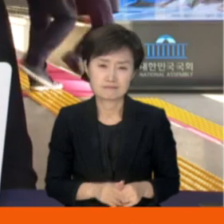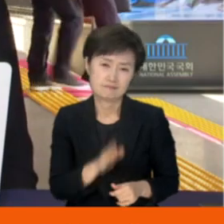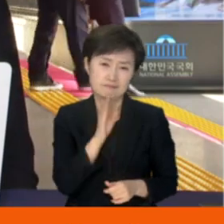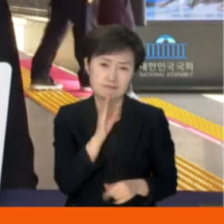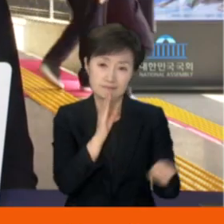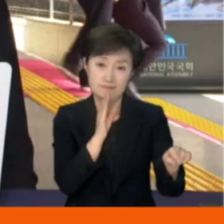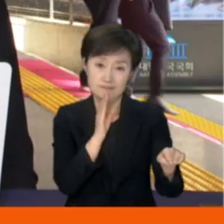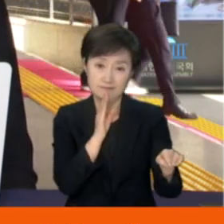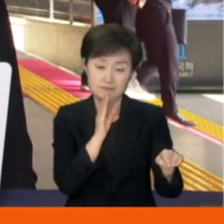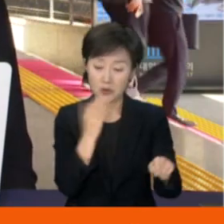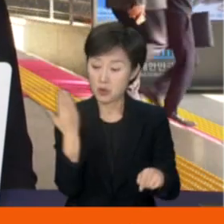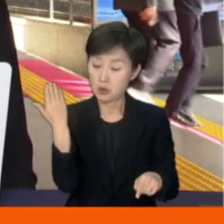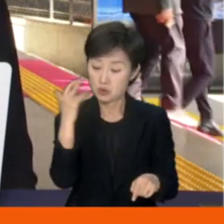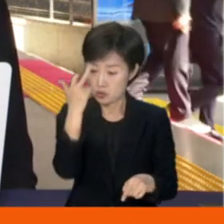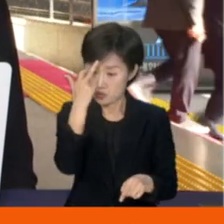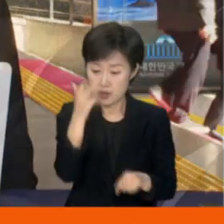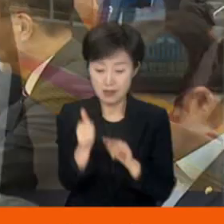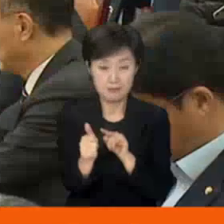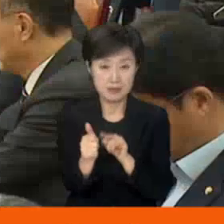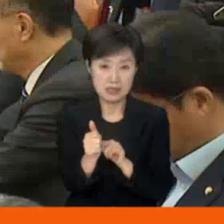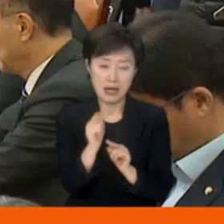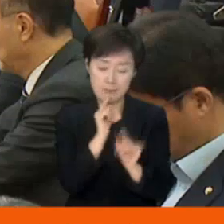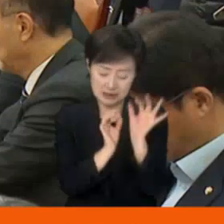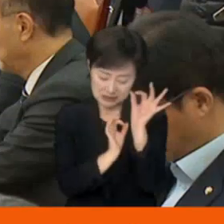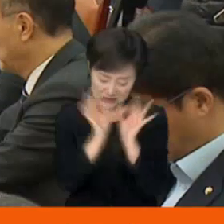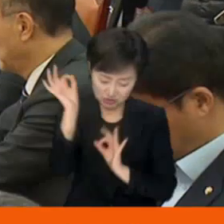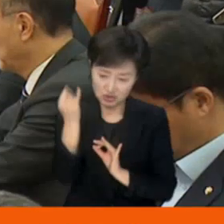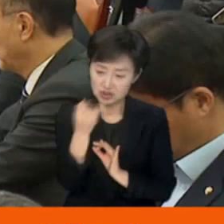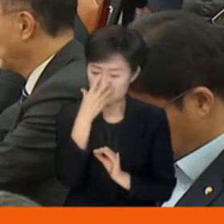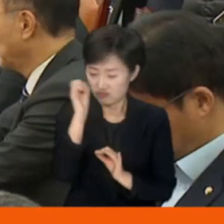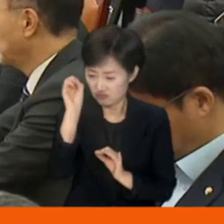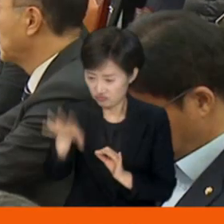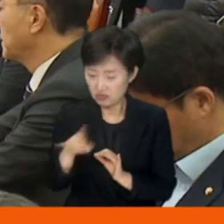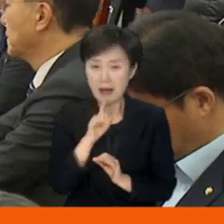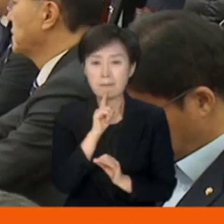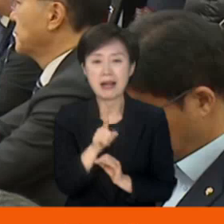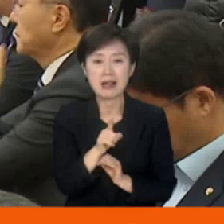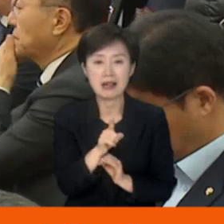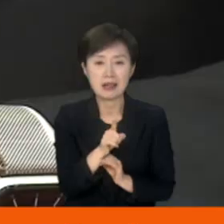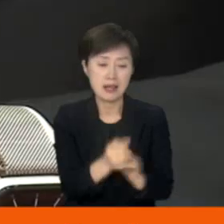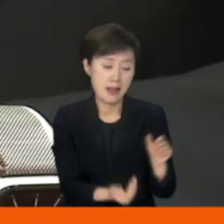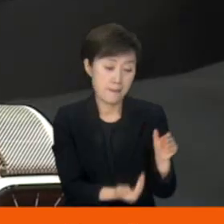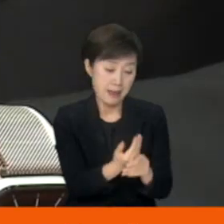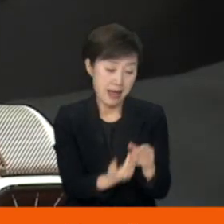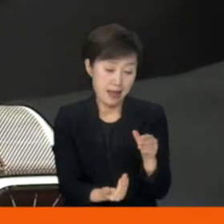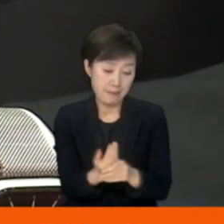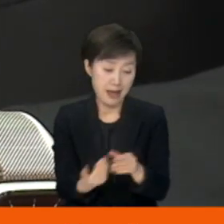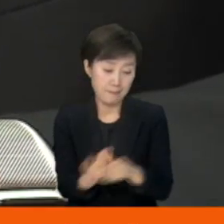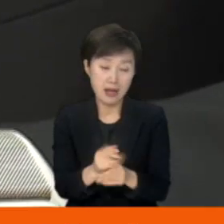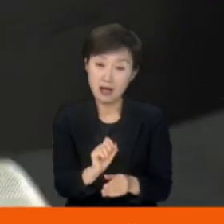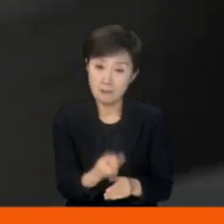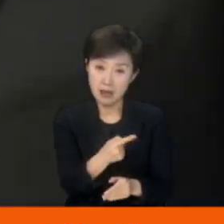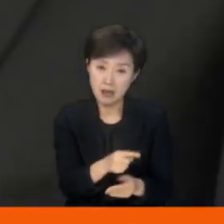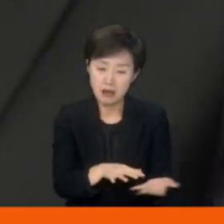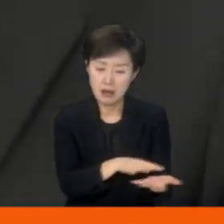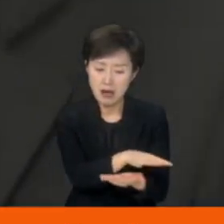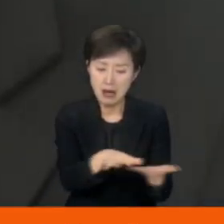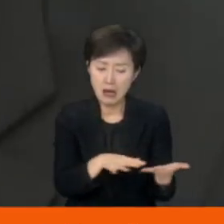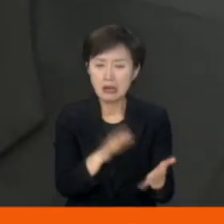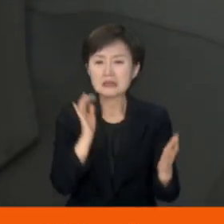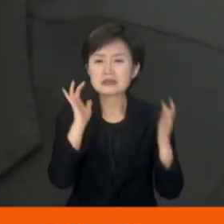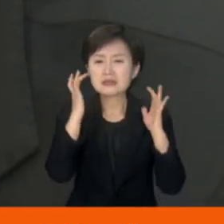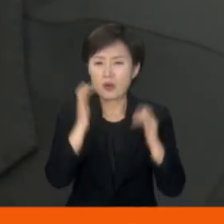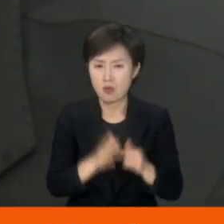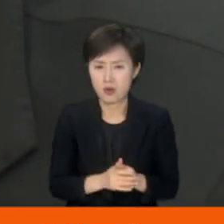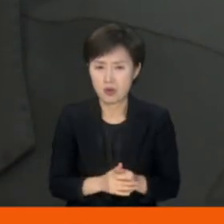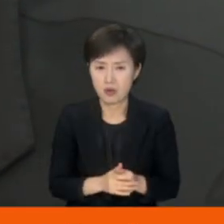네, 민주당은 최근 최강욱 전 의원의 여성 비하 발언 등 잇단 설화로 당내 분위기가 곤혹스럽습니다.